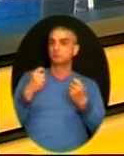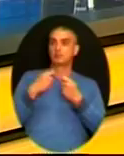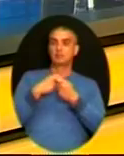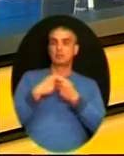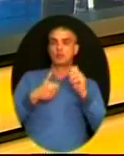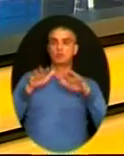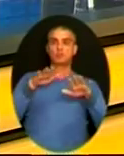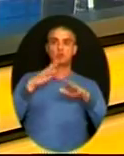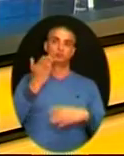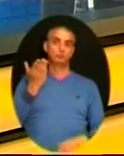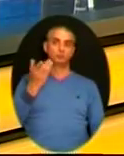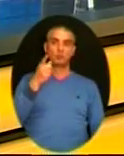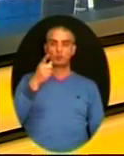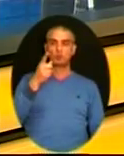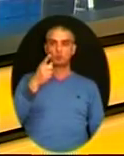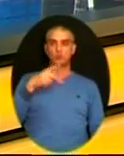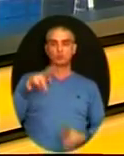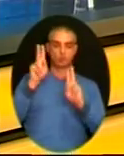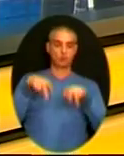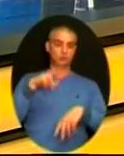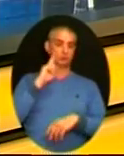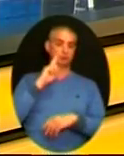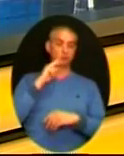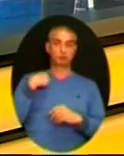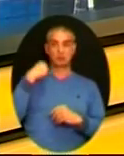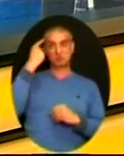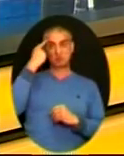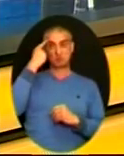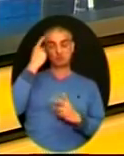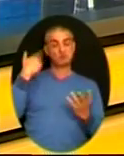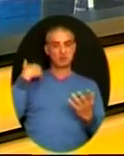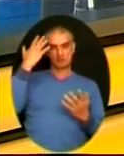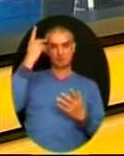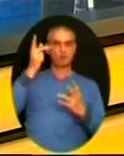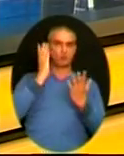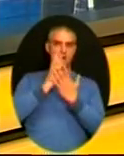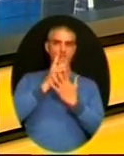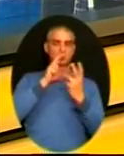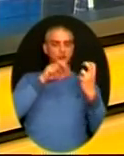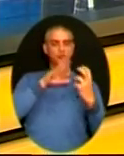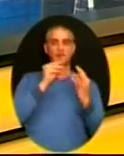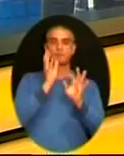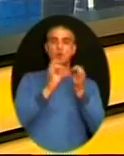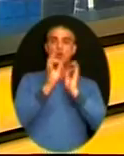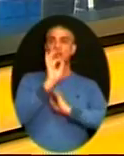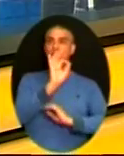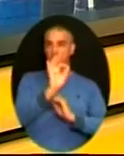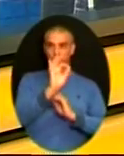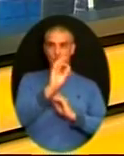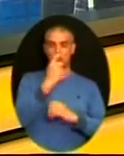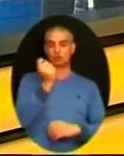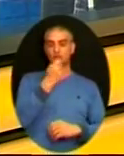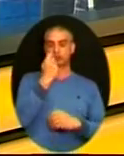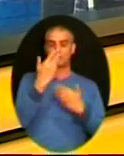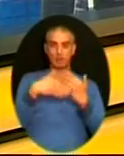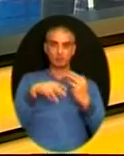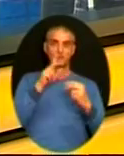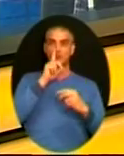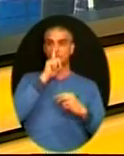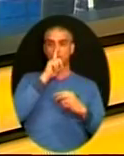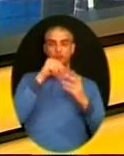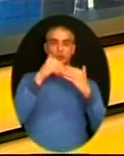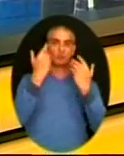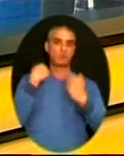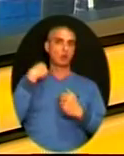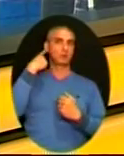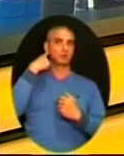בראש הממשלה שהוא חוזר ביום שישי. אני מתאר לעצמי שהוא יושב עם עורכי דין שלו במוצאי שבת, ביום ראשון